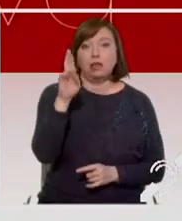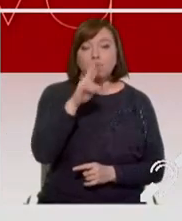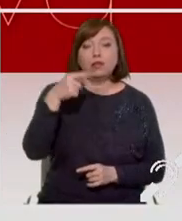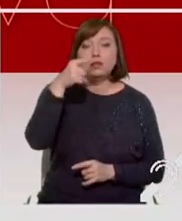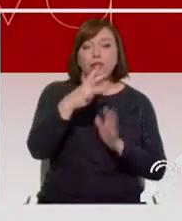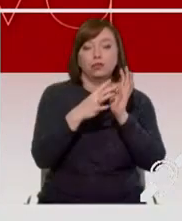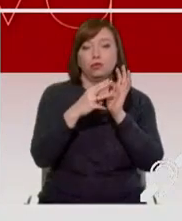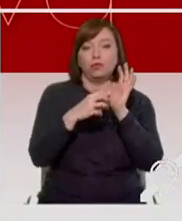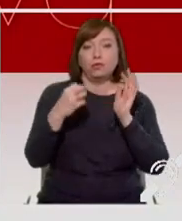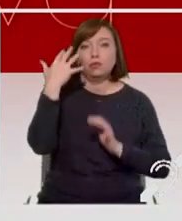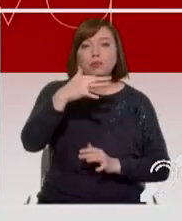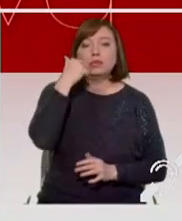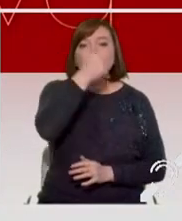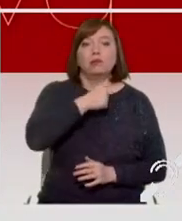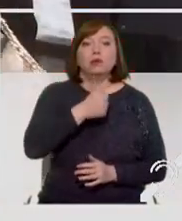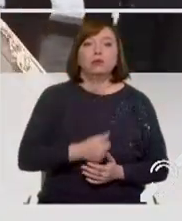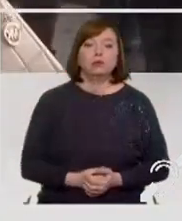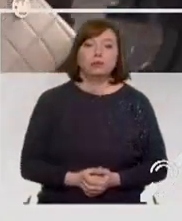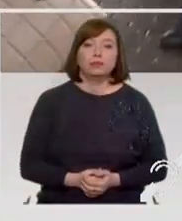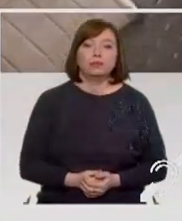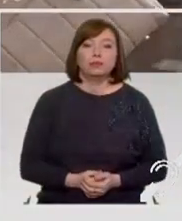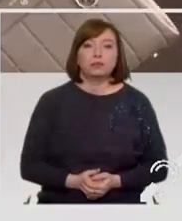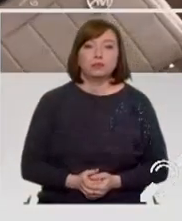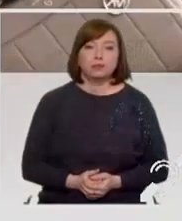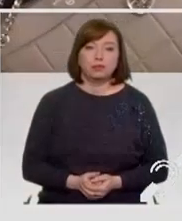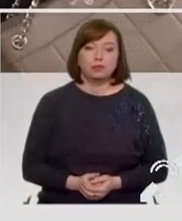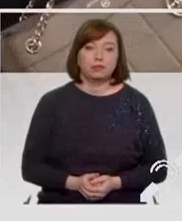15 ianuarie 1850.